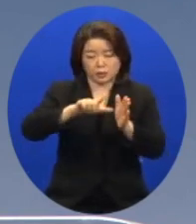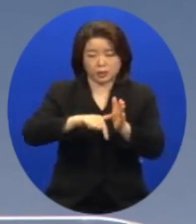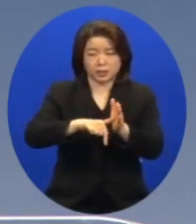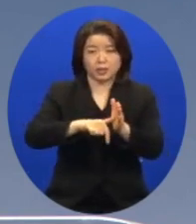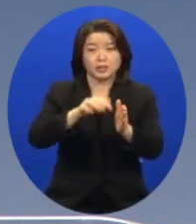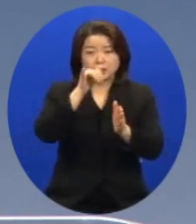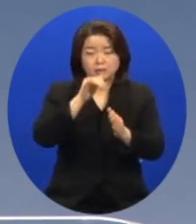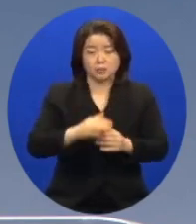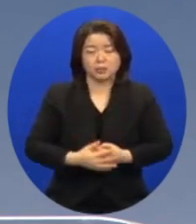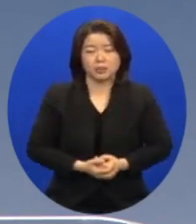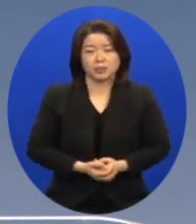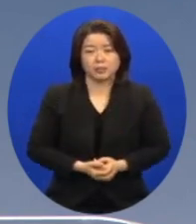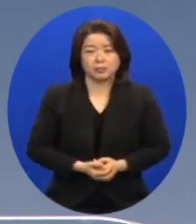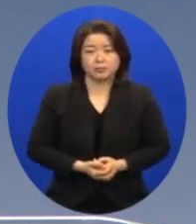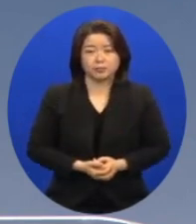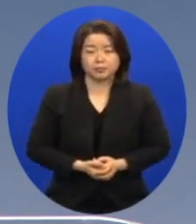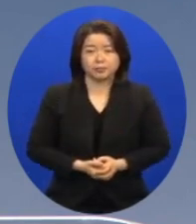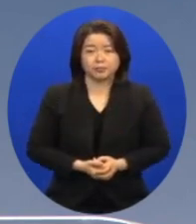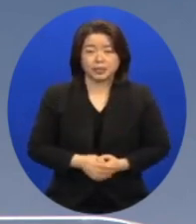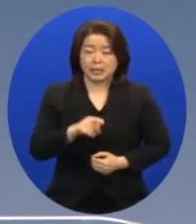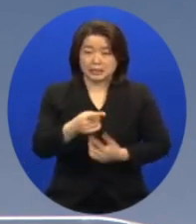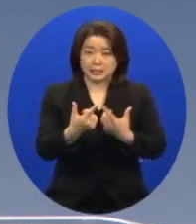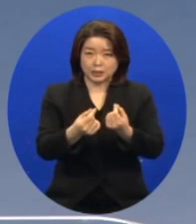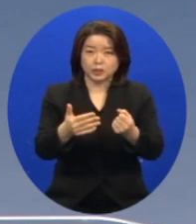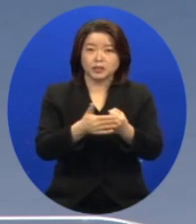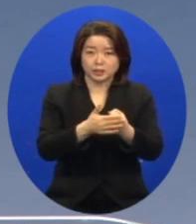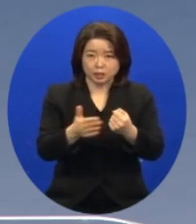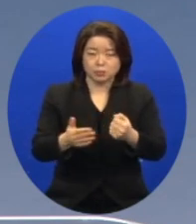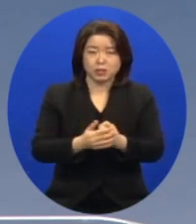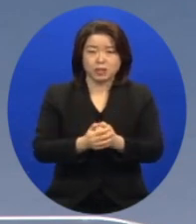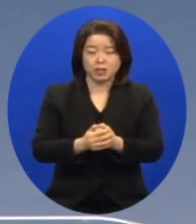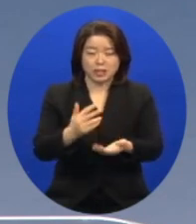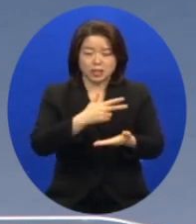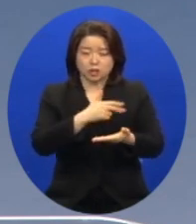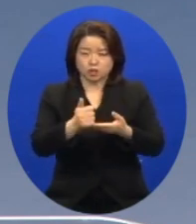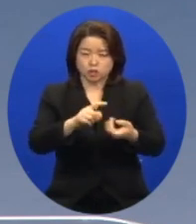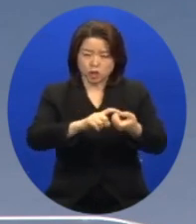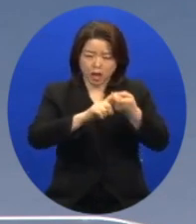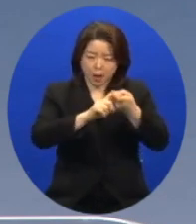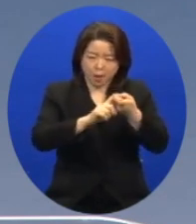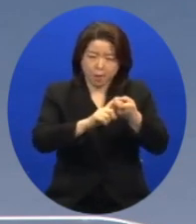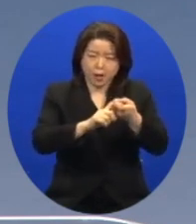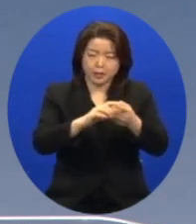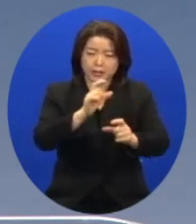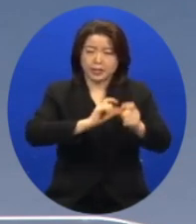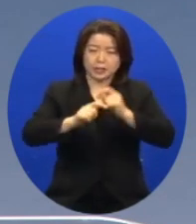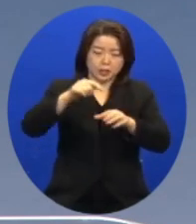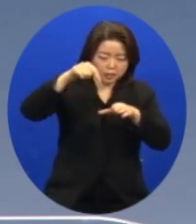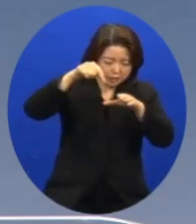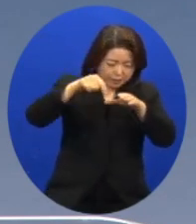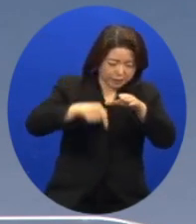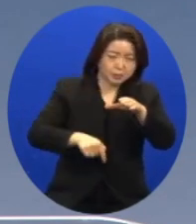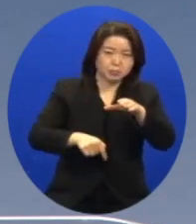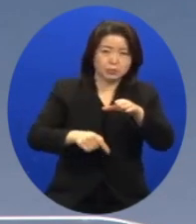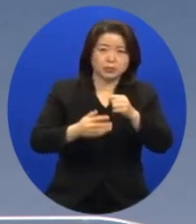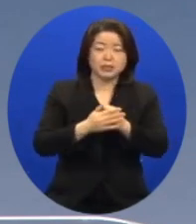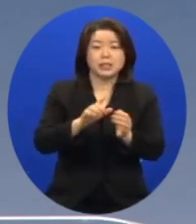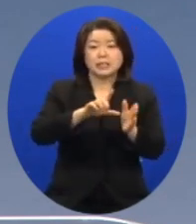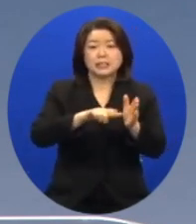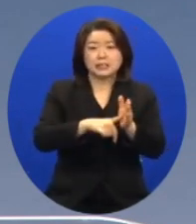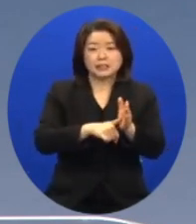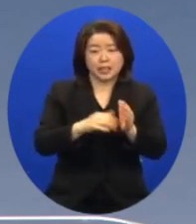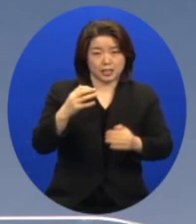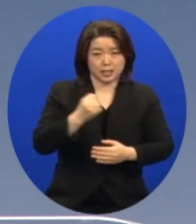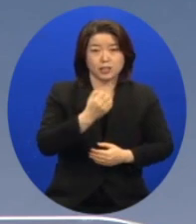있습니다 그렇기 때문에 주님과의 관계 는 깊음 그런 시간을